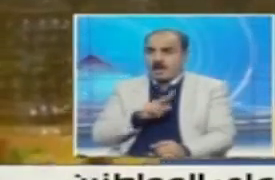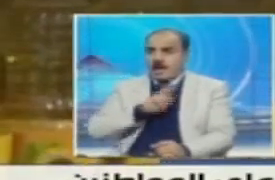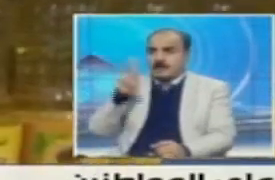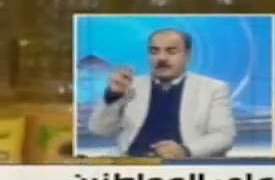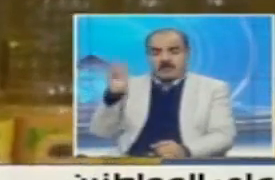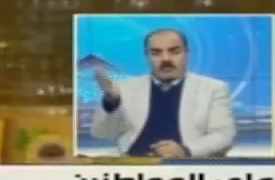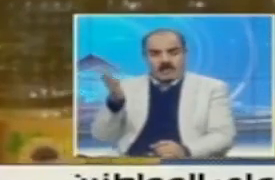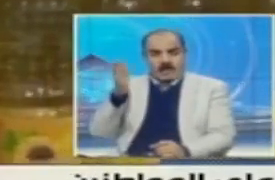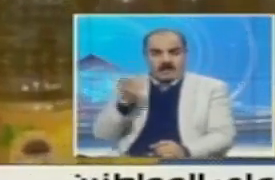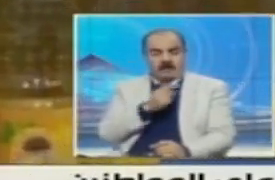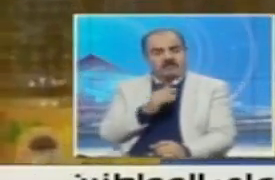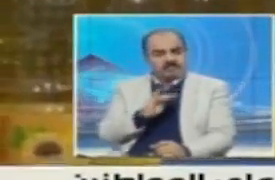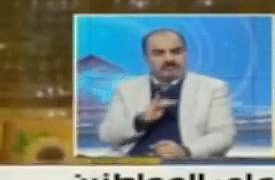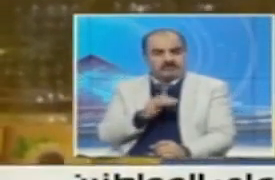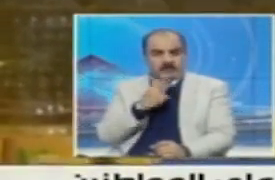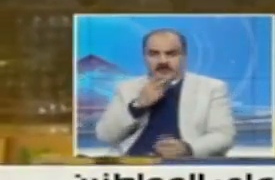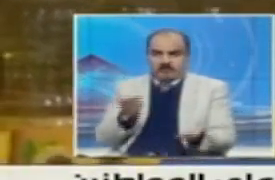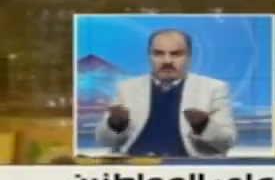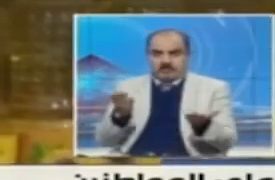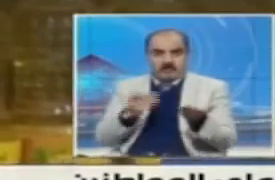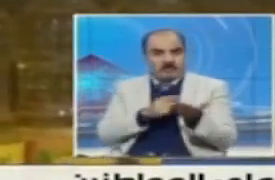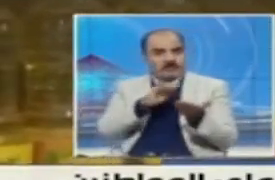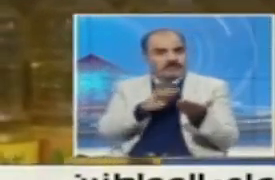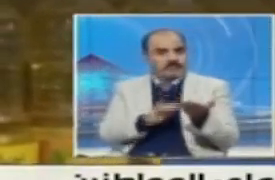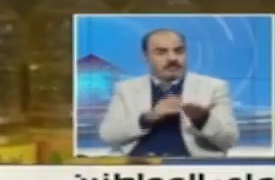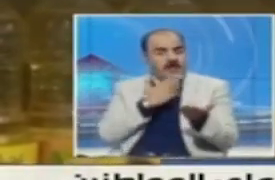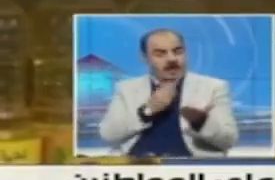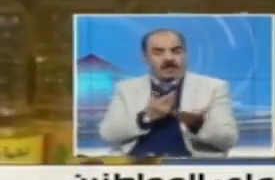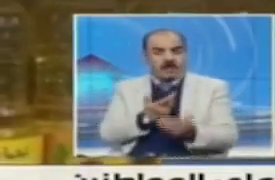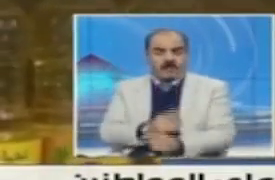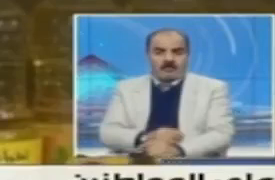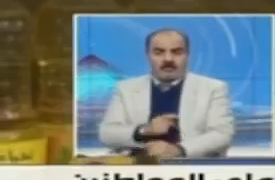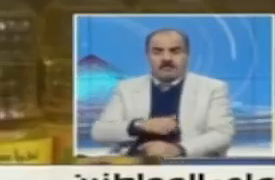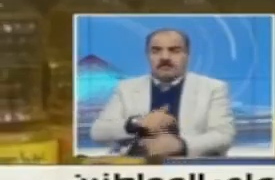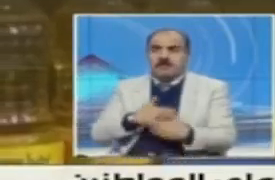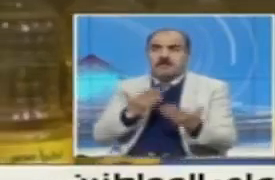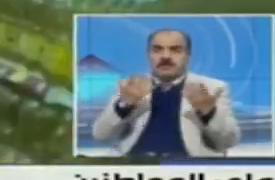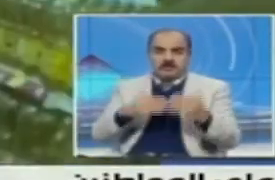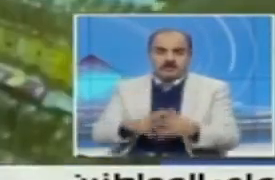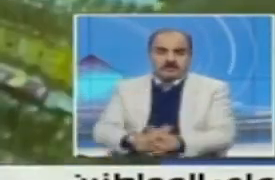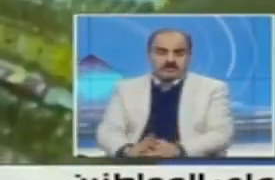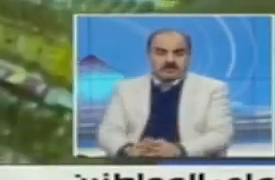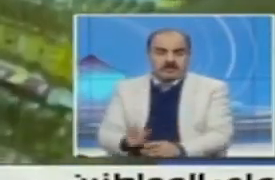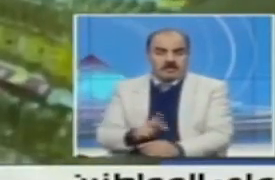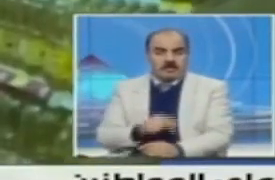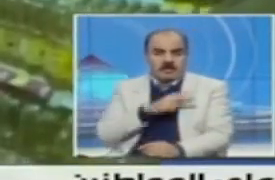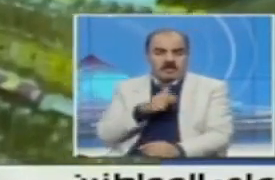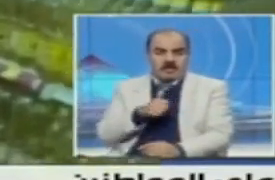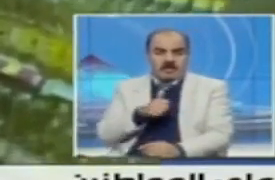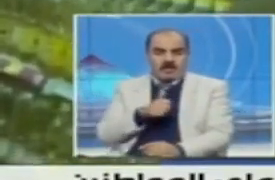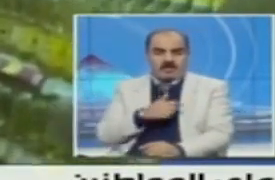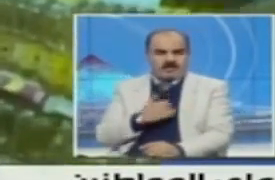حلو أحسن من برا بكتير. يعني لو نيجي نقارن بالأسعار الموجودة هنا وأسعار برا، لا هنا أفضل بكتير. أعتقد دي الأسعار كلها